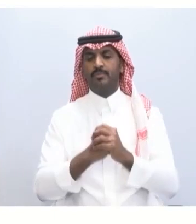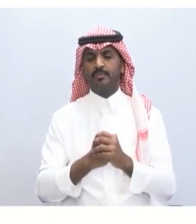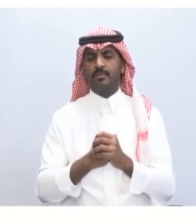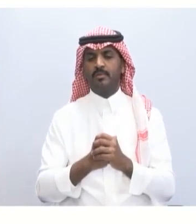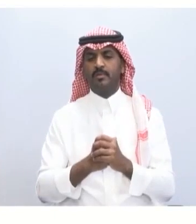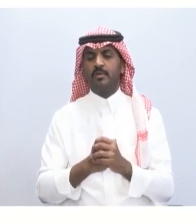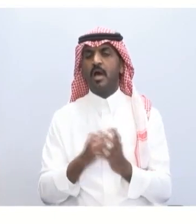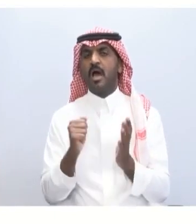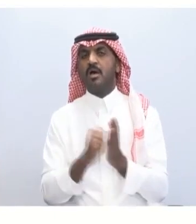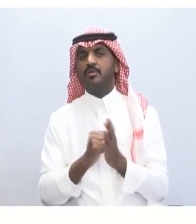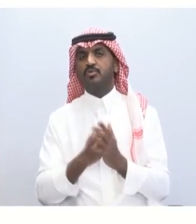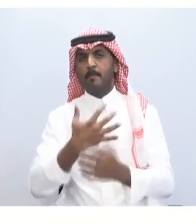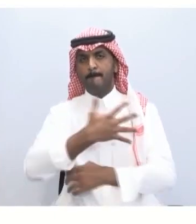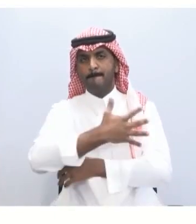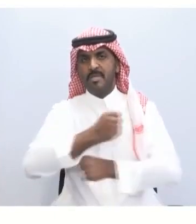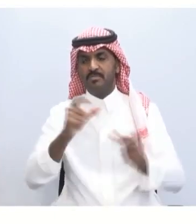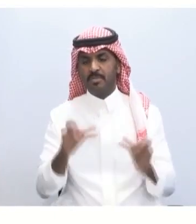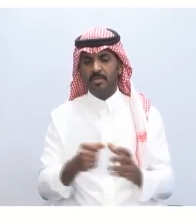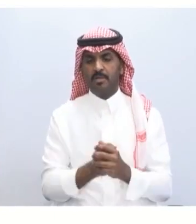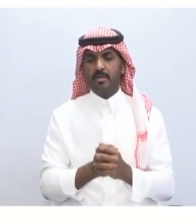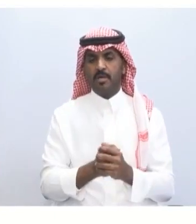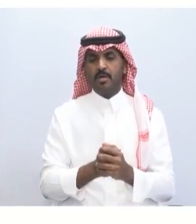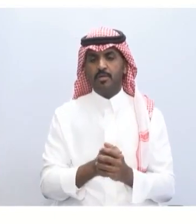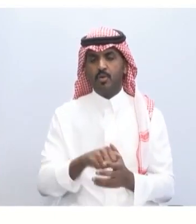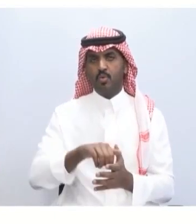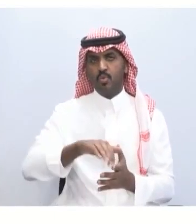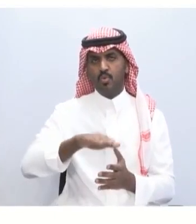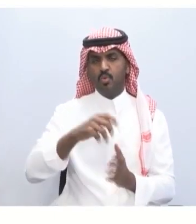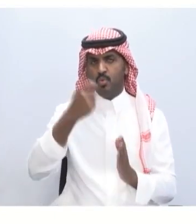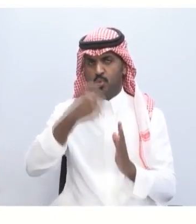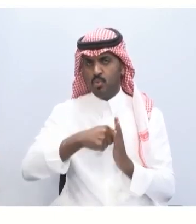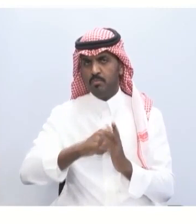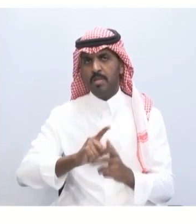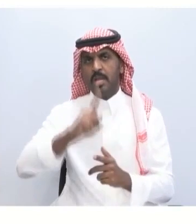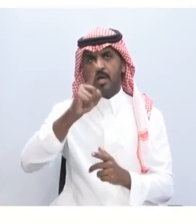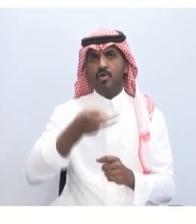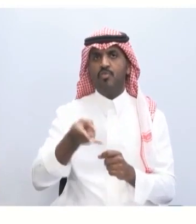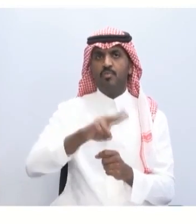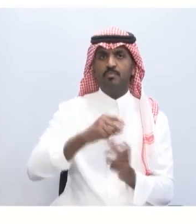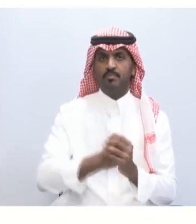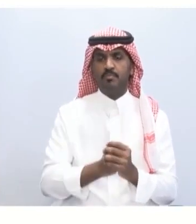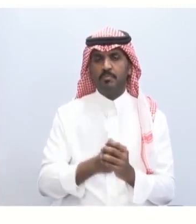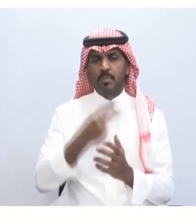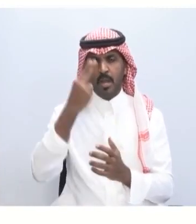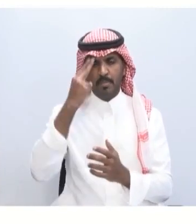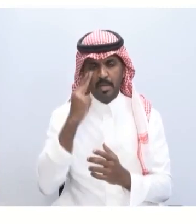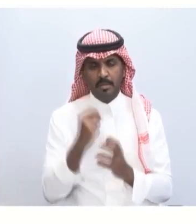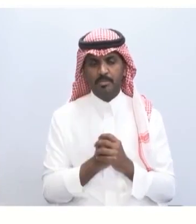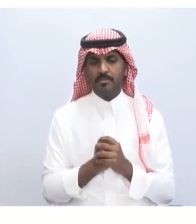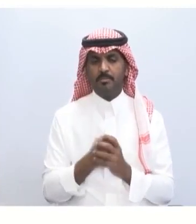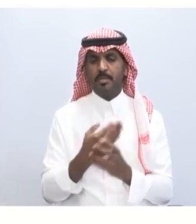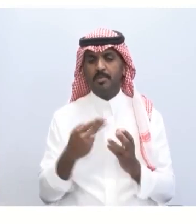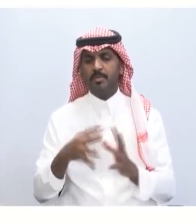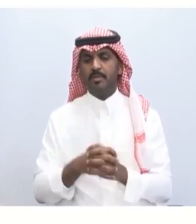قصر المصمك ان الحكم لله ثم لعبد العزيز بن عبد الرحمن